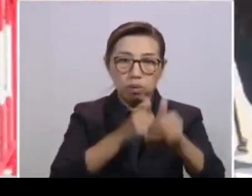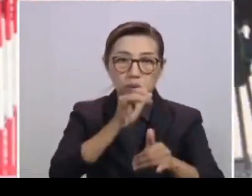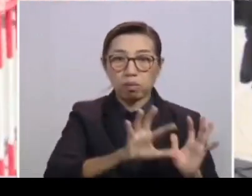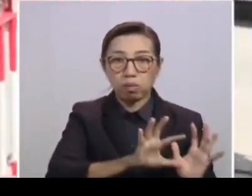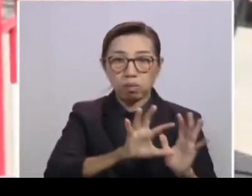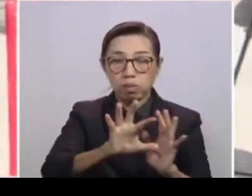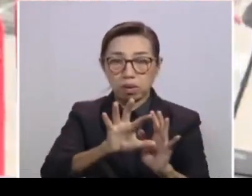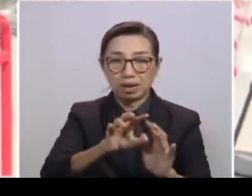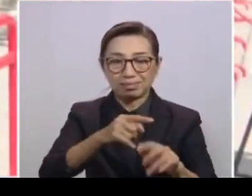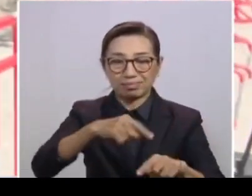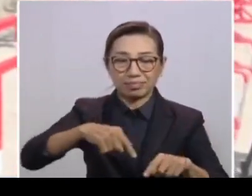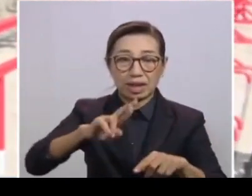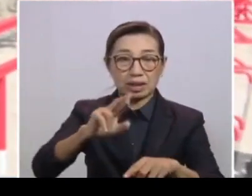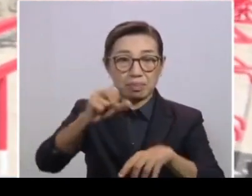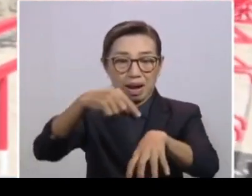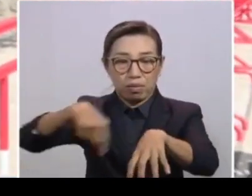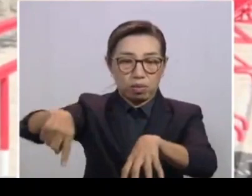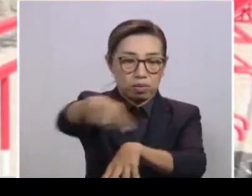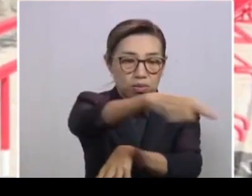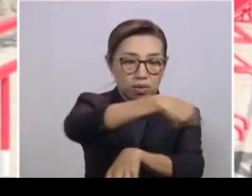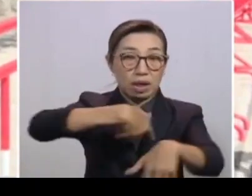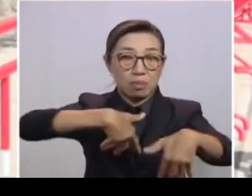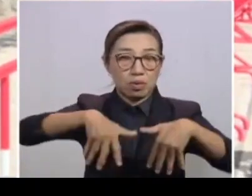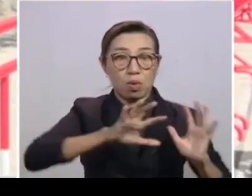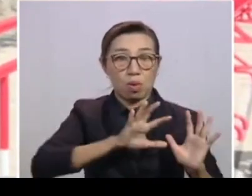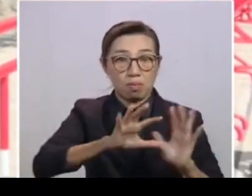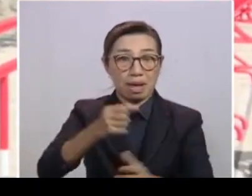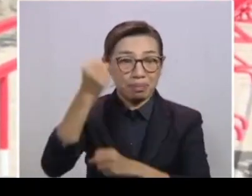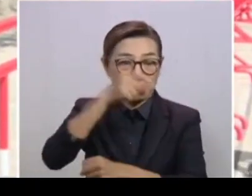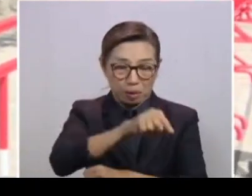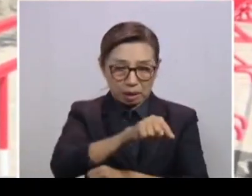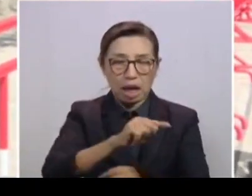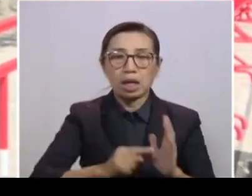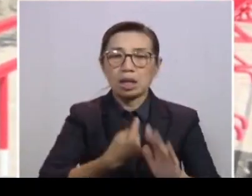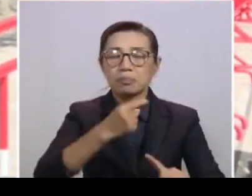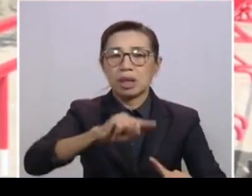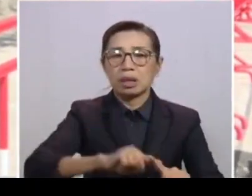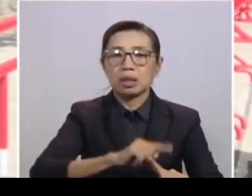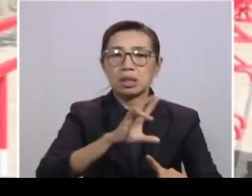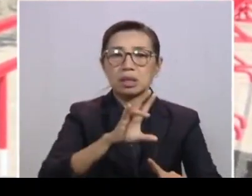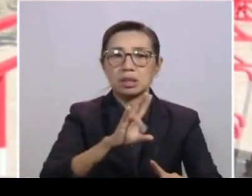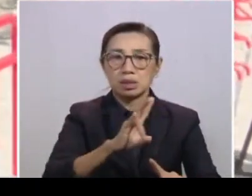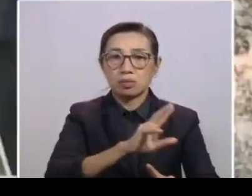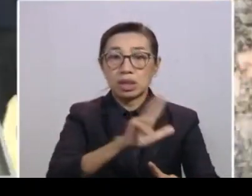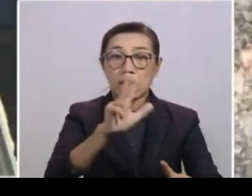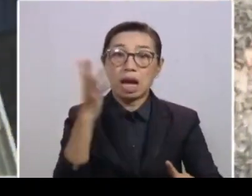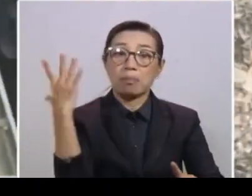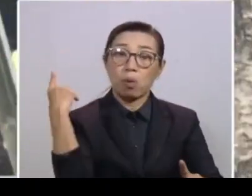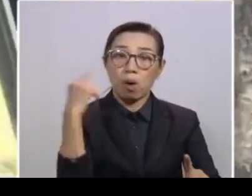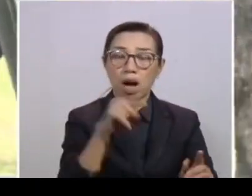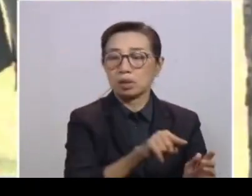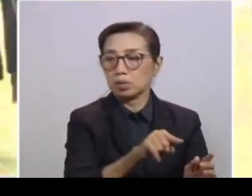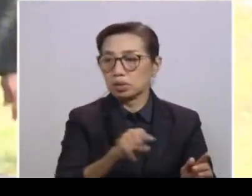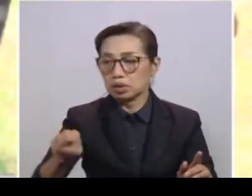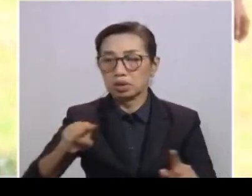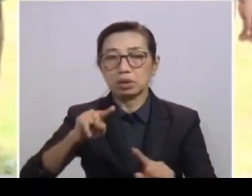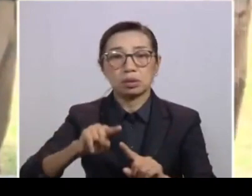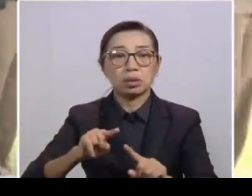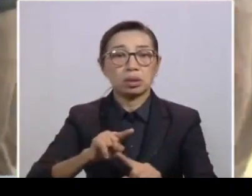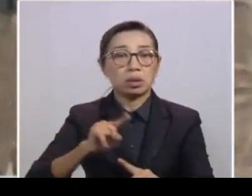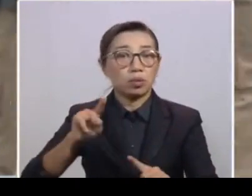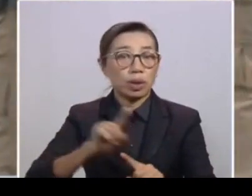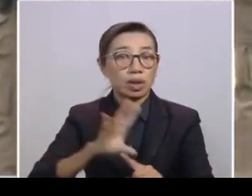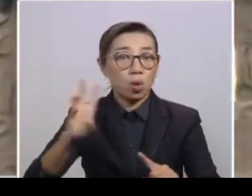โดยรอบรัฐสภาห้วงระหว่างตั้งแต่วันที่ 3ก็คือเมื่อวานนี้นะครับต่อเนื่องไปจนถึงวันที่6กรกฎาคม